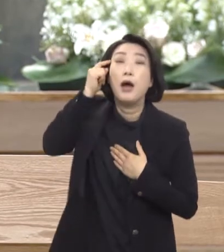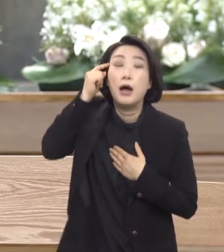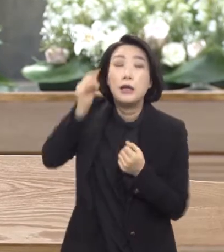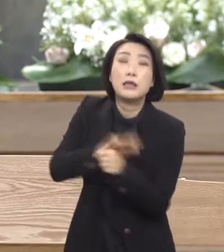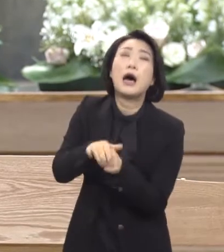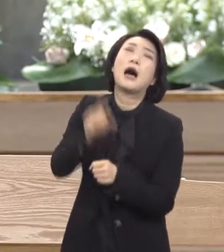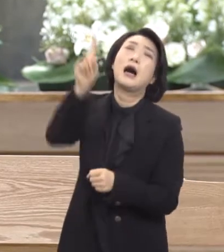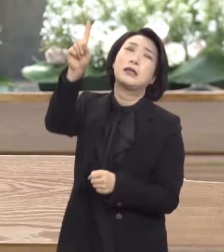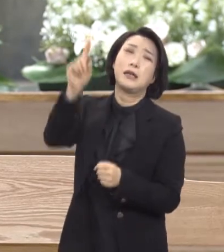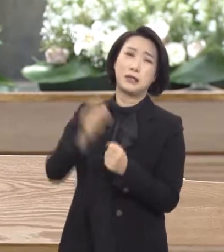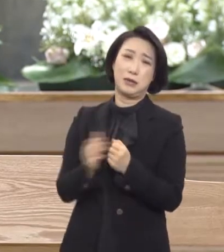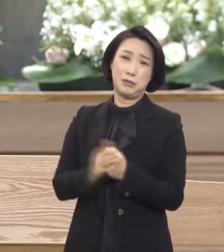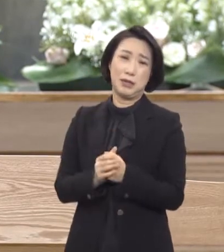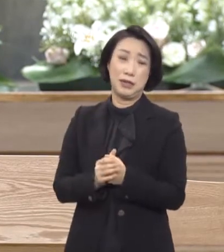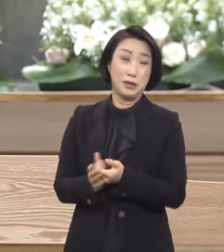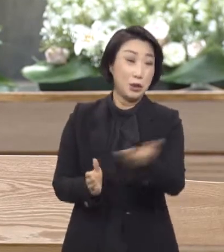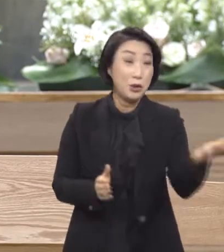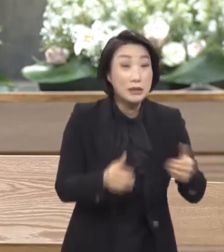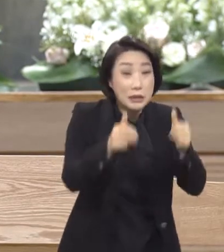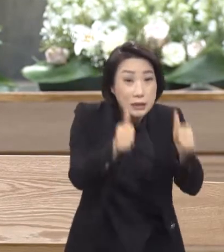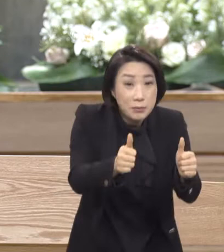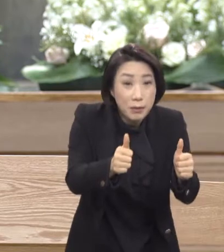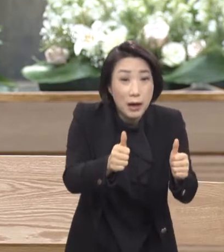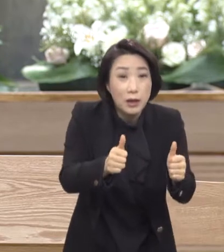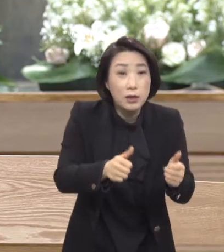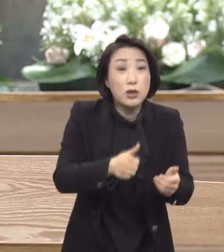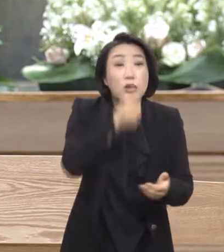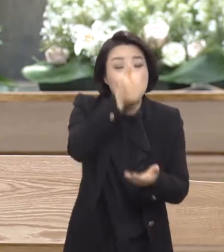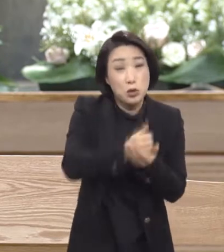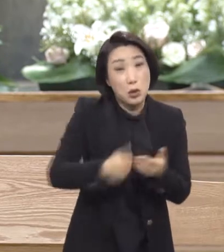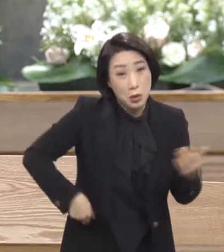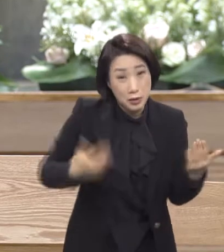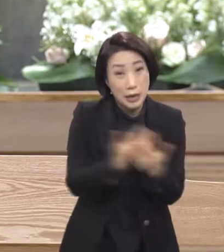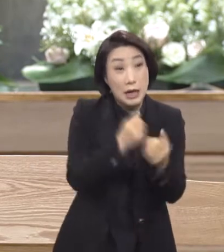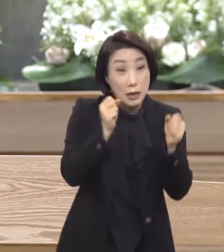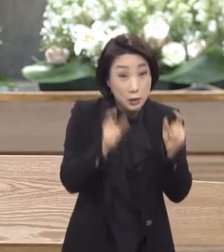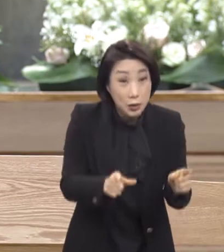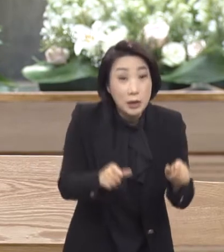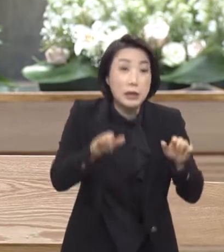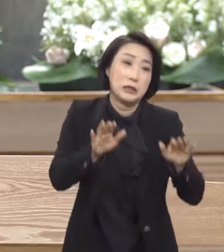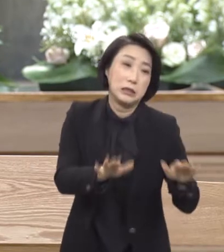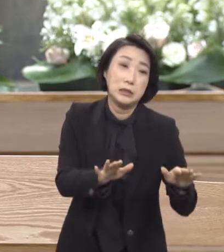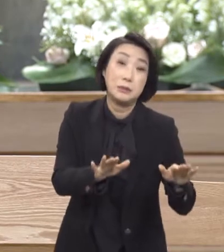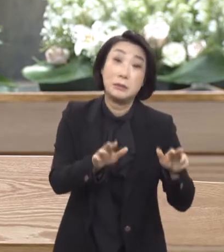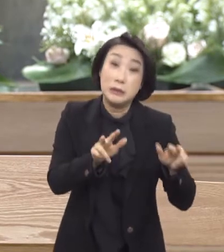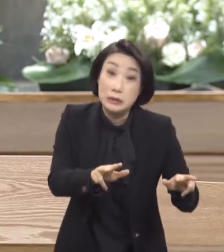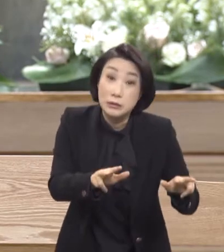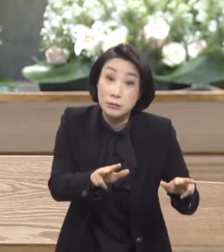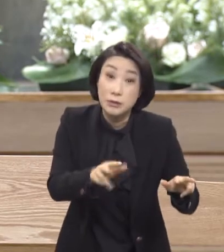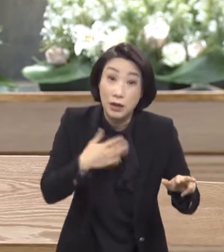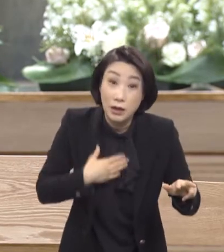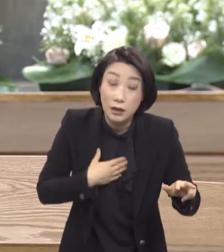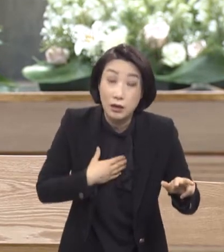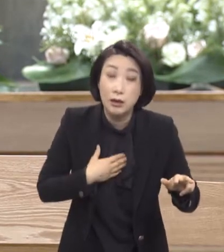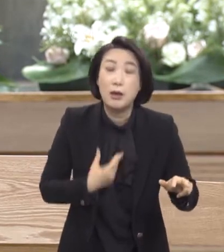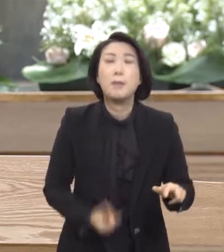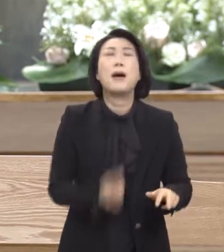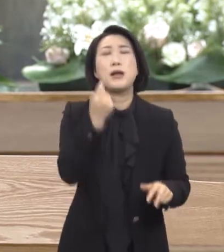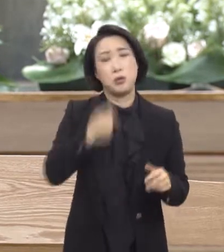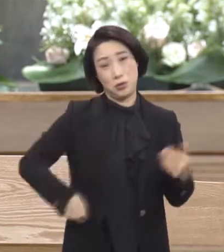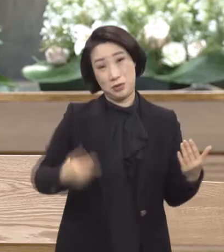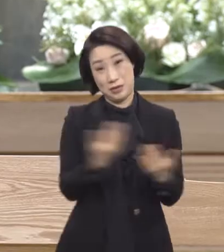그래요. 아멘. 너는 심판받을 죄를 회개할 기회가 지금이야. 아멘. 빨리